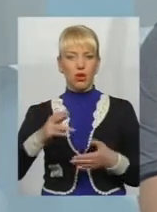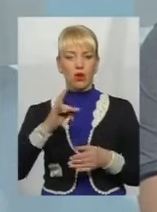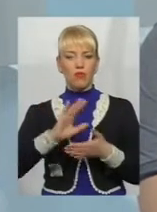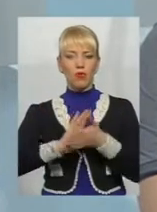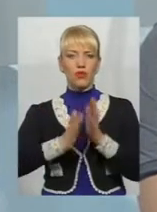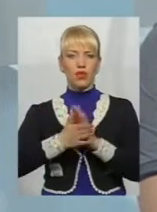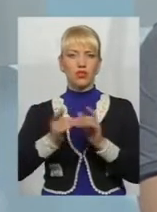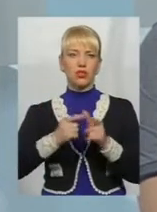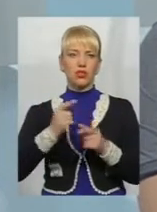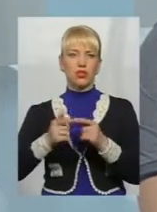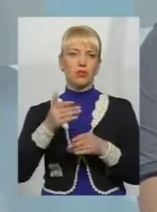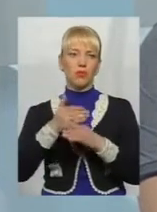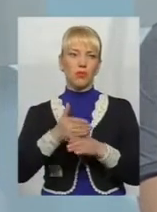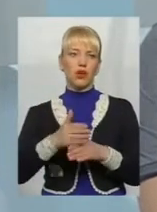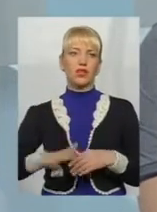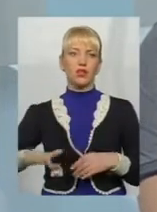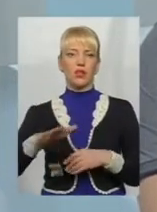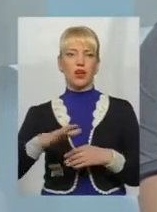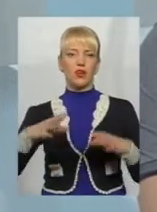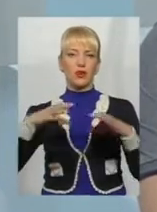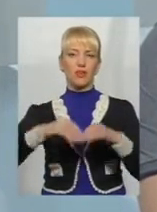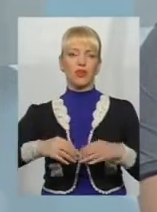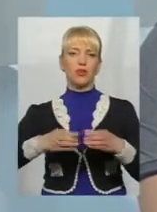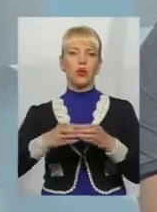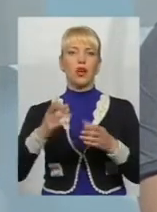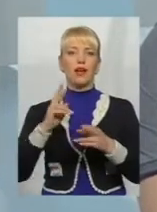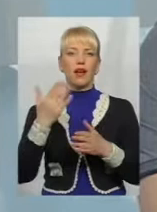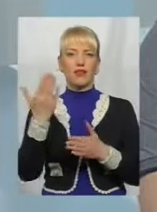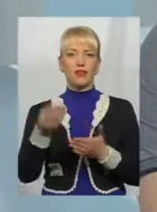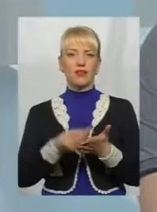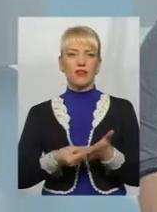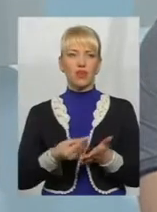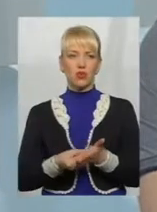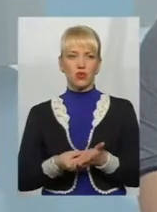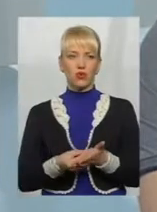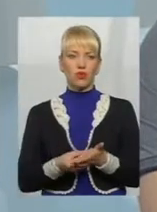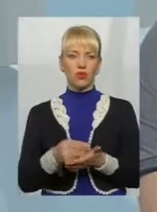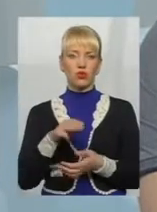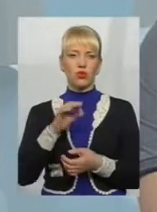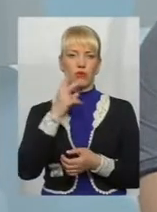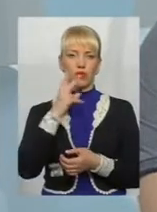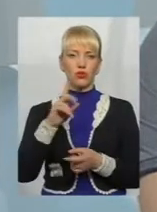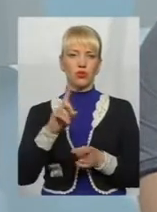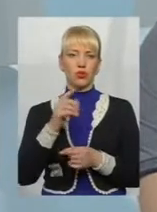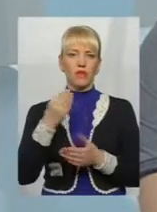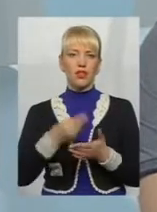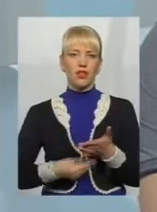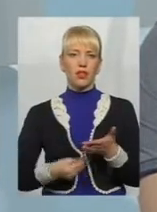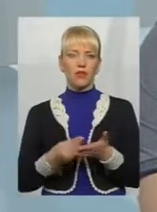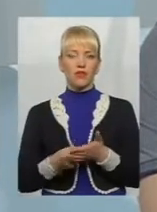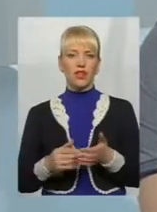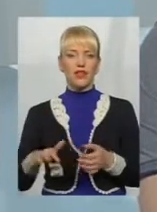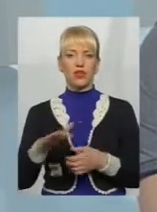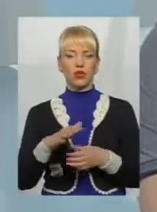чи допомагає територіальні об'єднані громади, як їхнє фінансування, то бачу, що фінансування